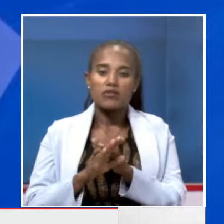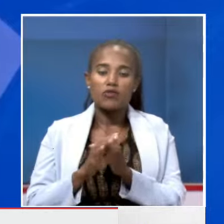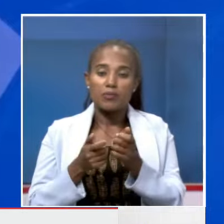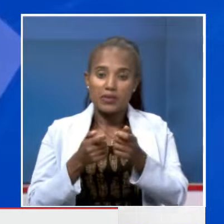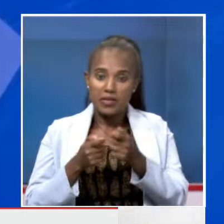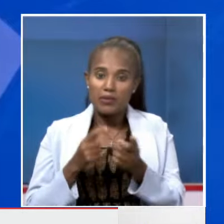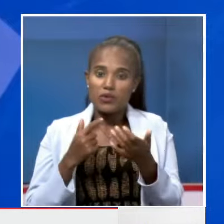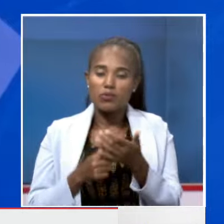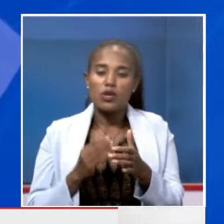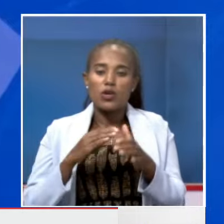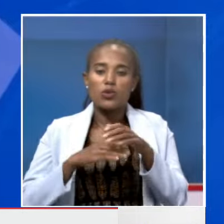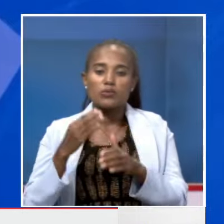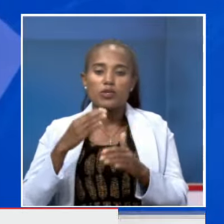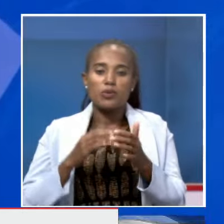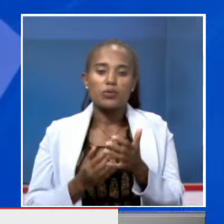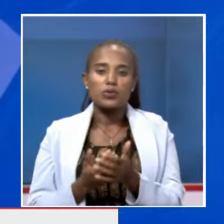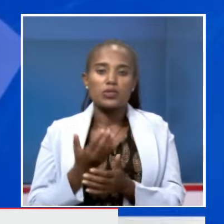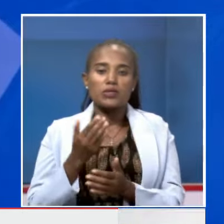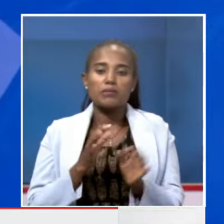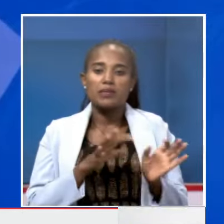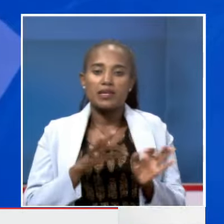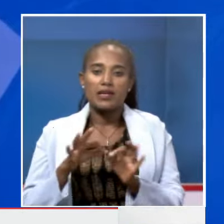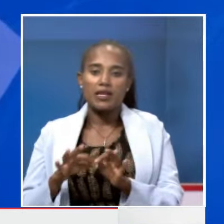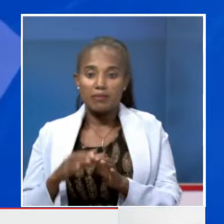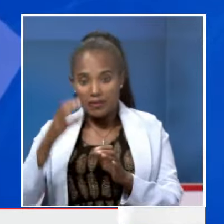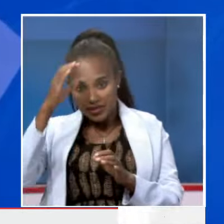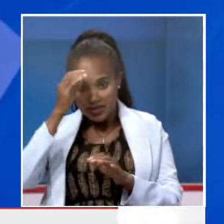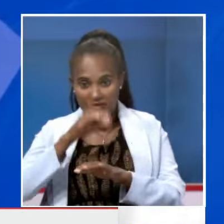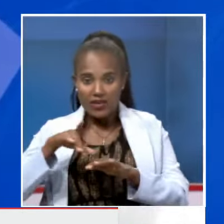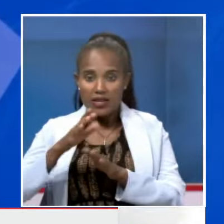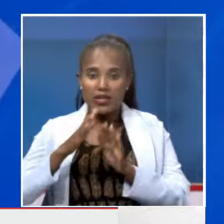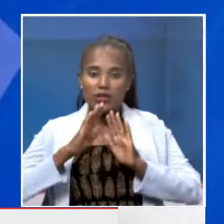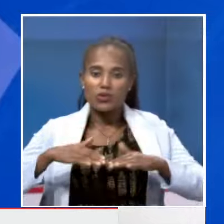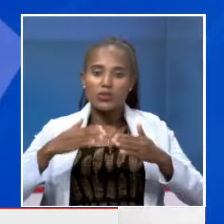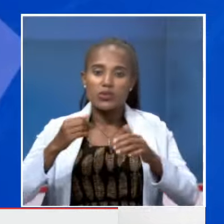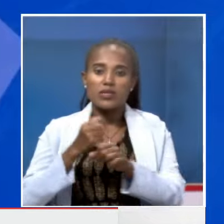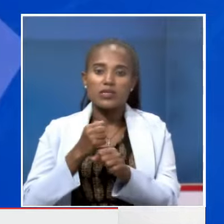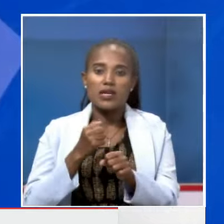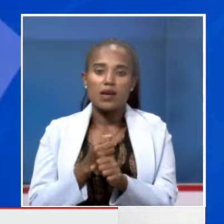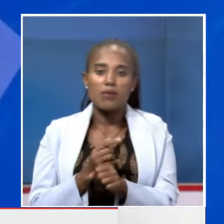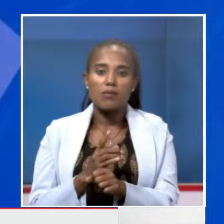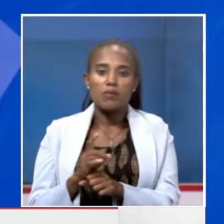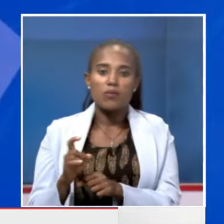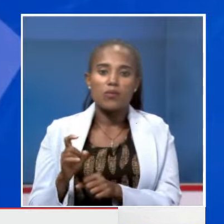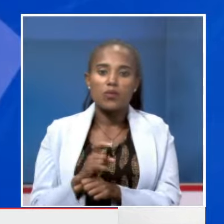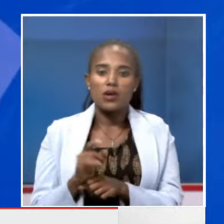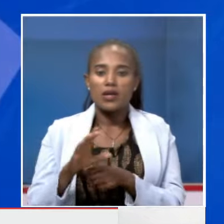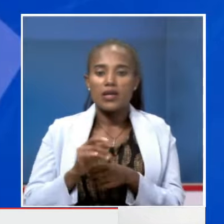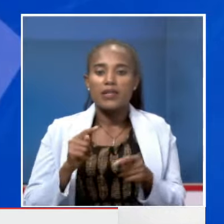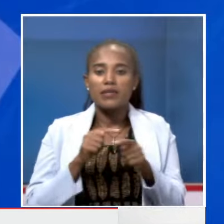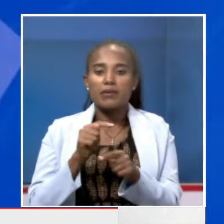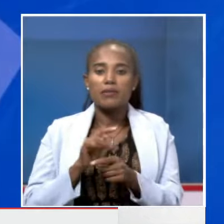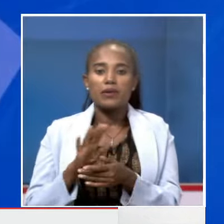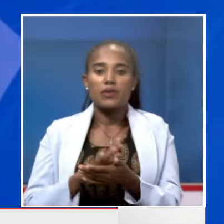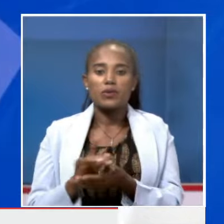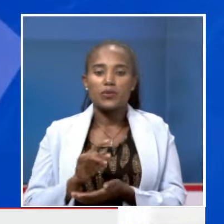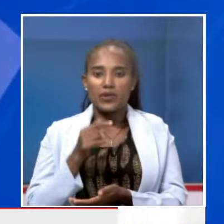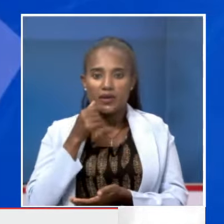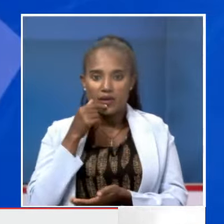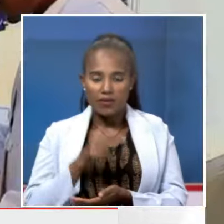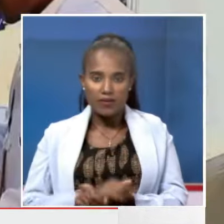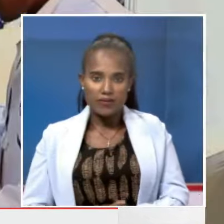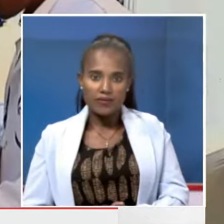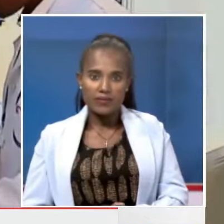በመሳብ እንዲሁም ከውጭ የሚገቡ ምርቶችን መተካት መንግስት ከፍተኛ ትኩረት ሰጥቶ እያከናወናቸው ካሉ ሀገራዊ ተግባራት መካከል እንደሆኑ